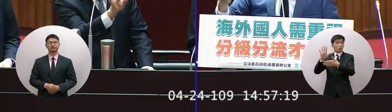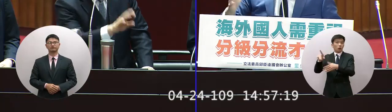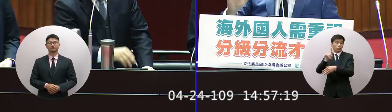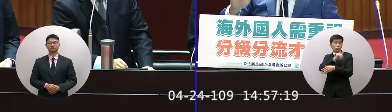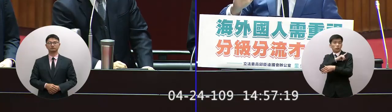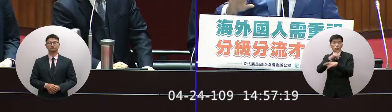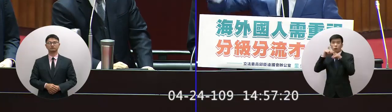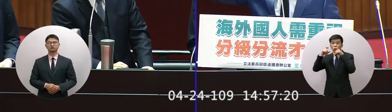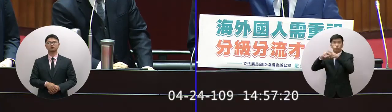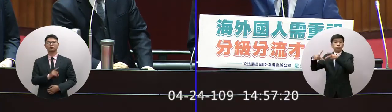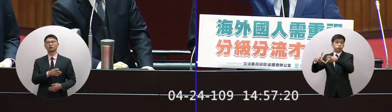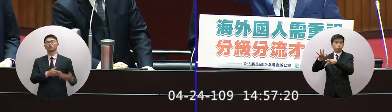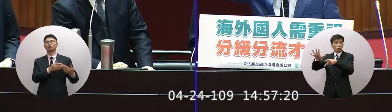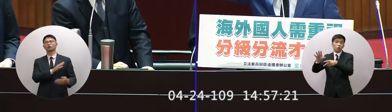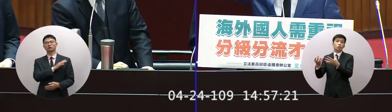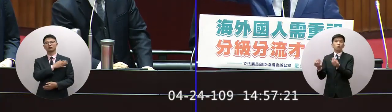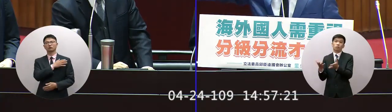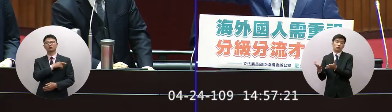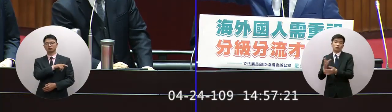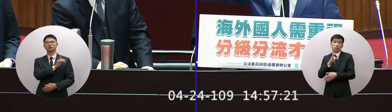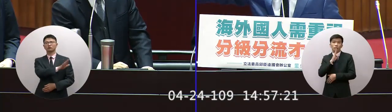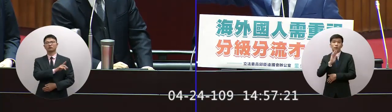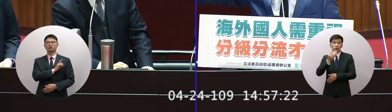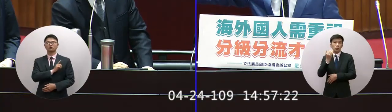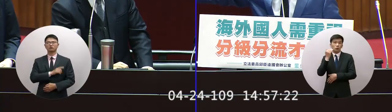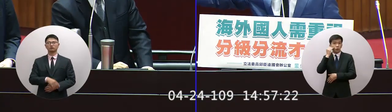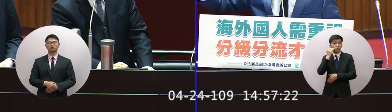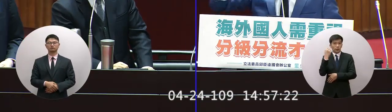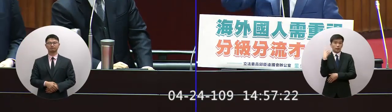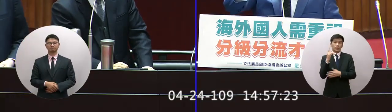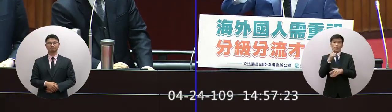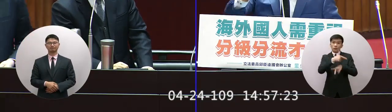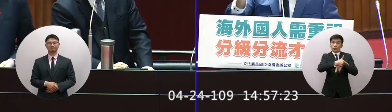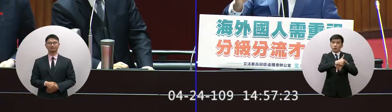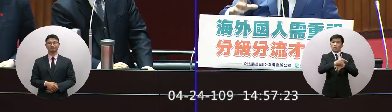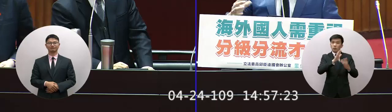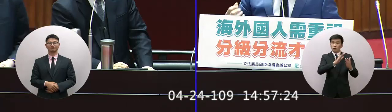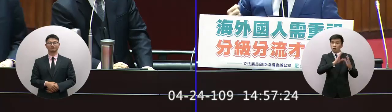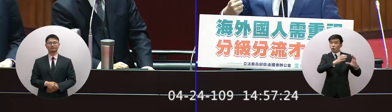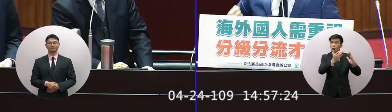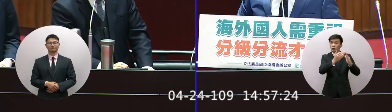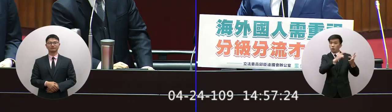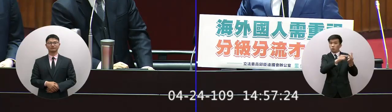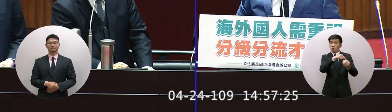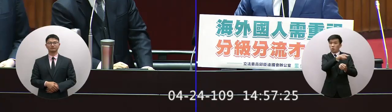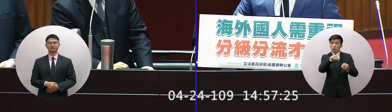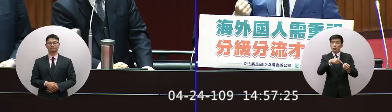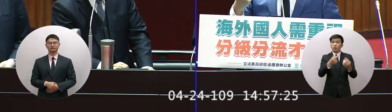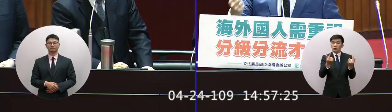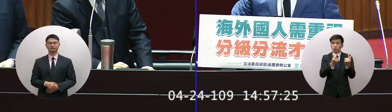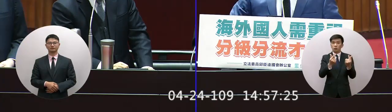迄可能 较 无法度。啊，你东南亚，你这新南向你也搞啊搞嘛？啊，欧洲迄严重的，还